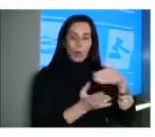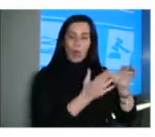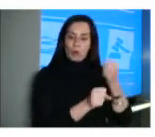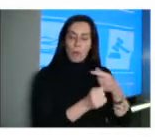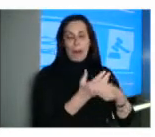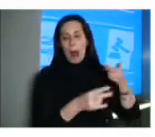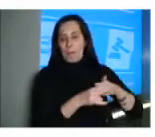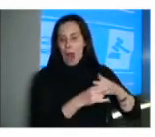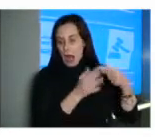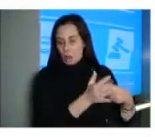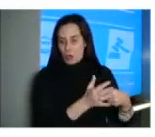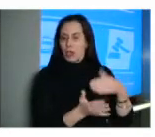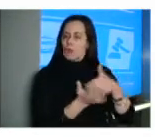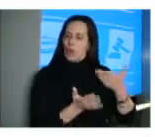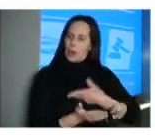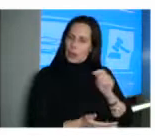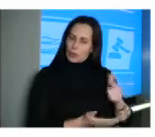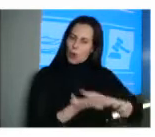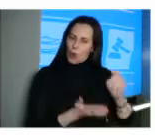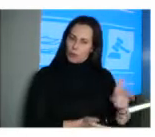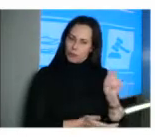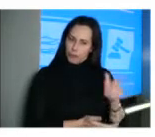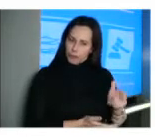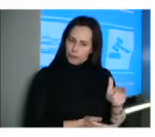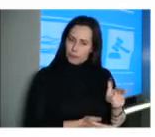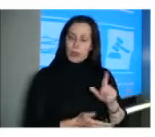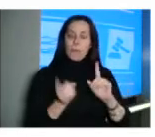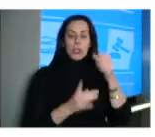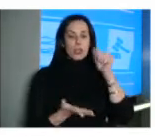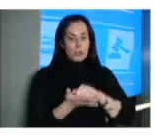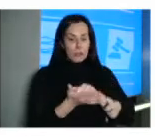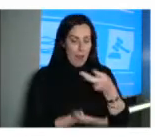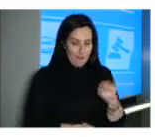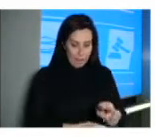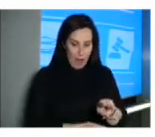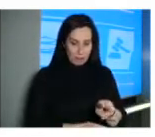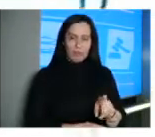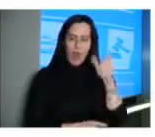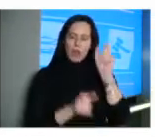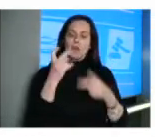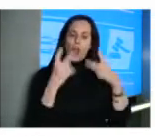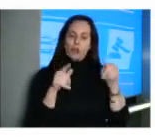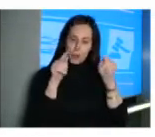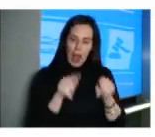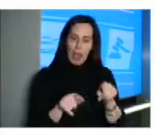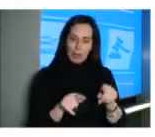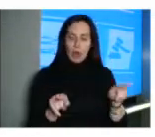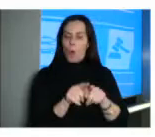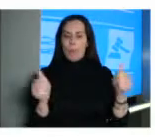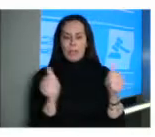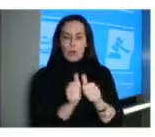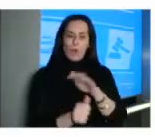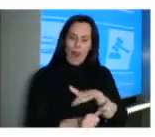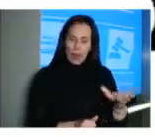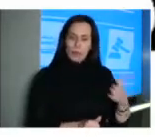לעבוד בגלל מחלה למשל, תמשיכו לקבל כסף בכל חודש. במקרה של מוות חס וחלילה, האנשים שחשובים לכם, כמו בני הזוג